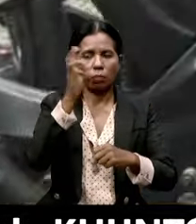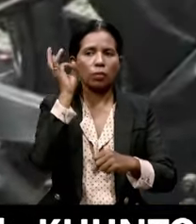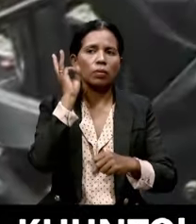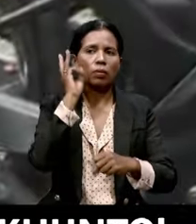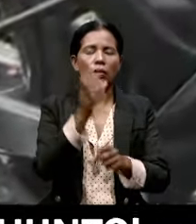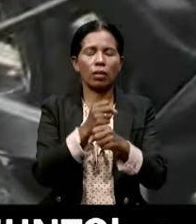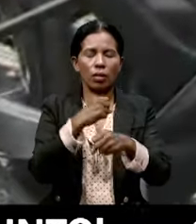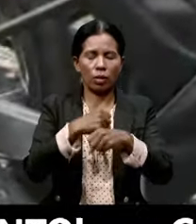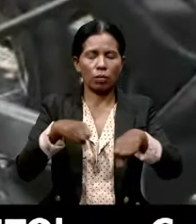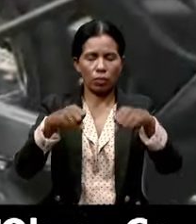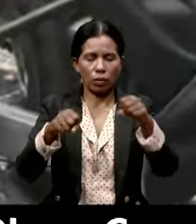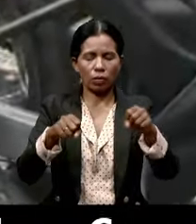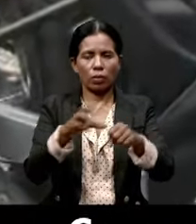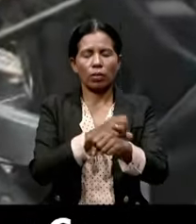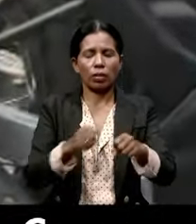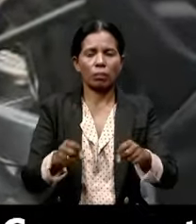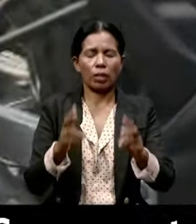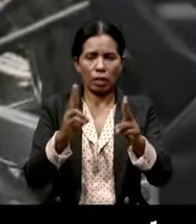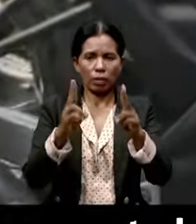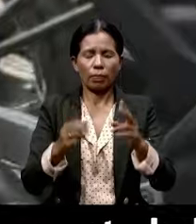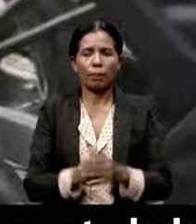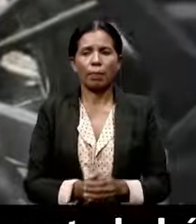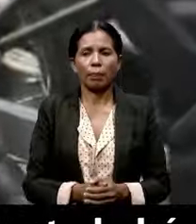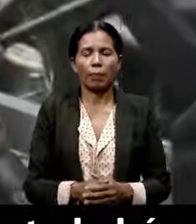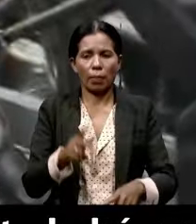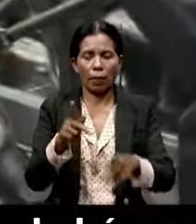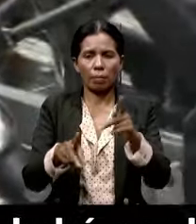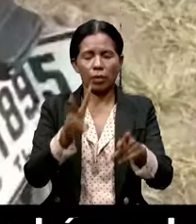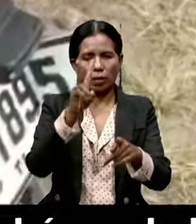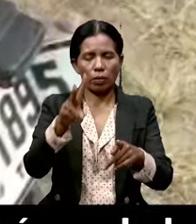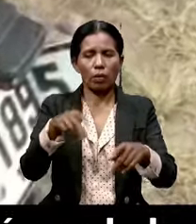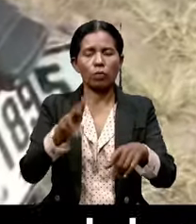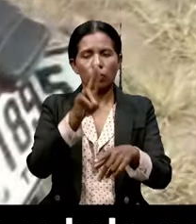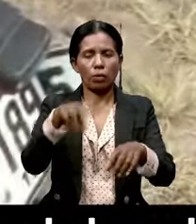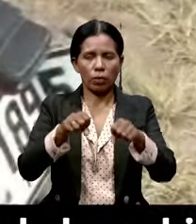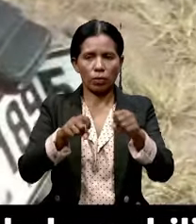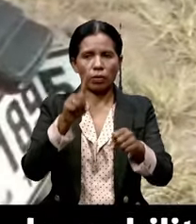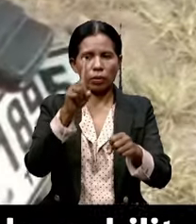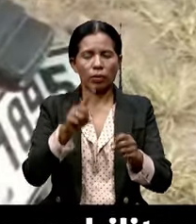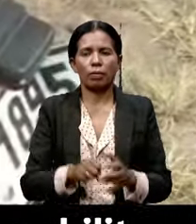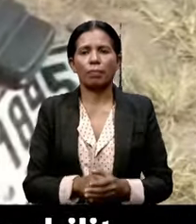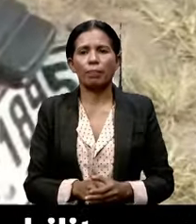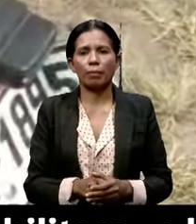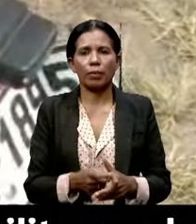kondus motorizada o velocidade as. Sirna ruang kondus likus motor ida, ho merek Scopi,